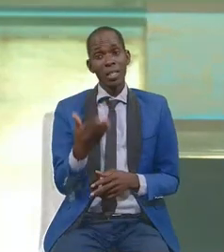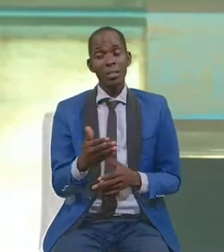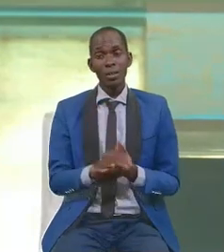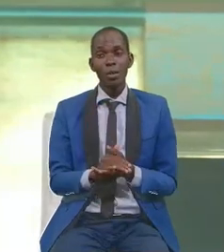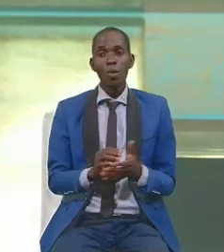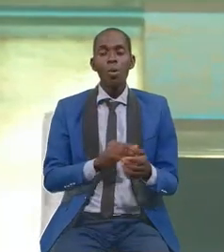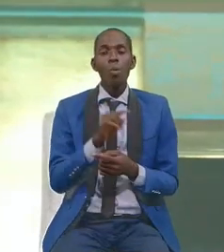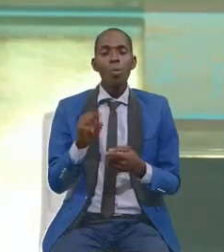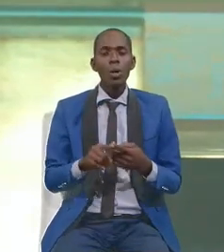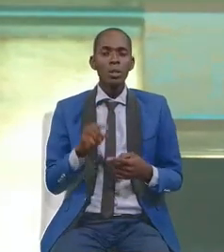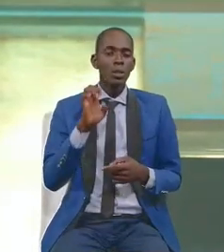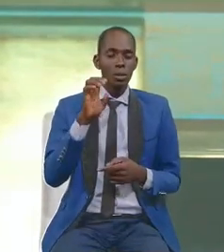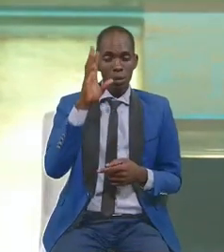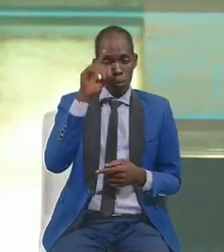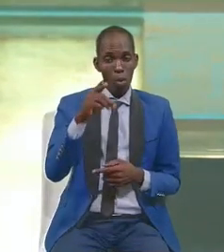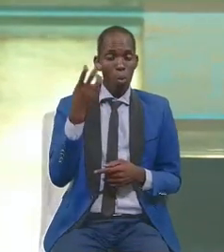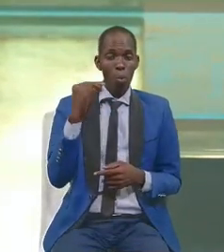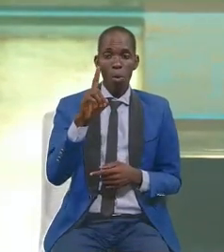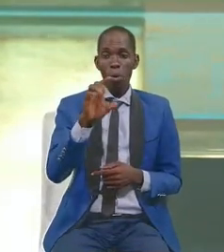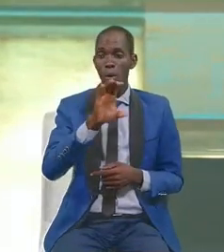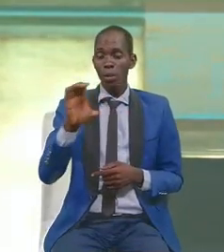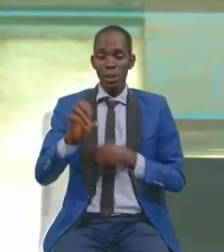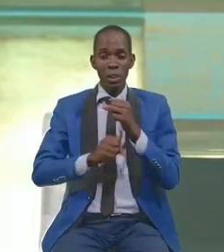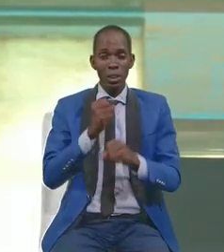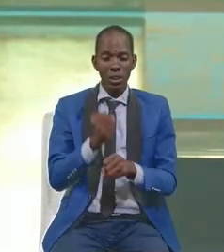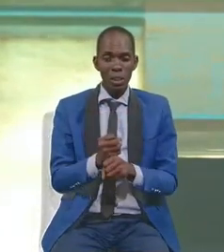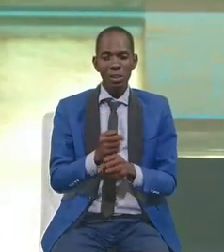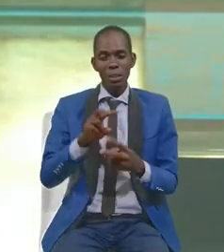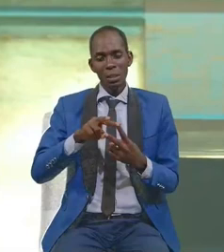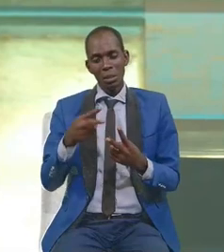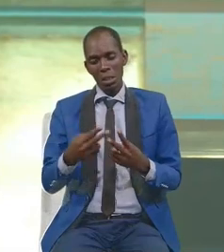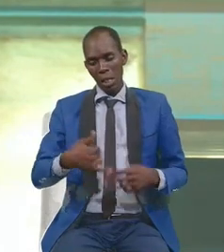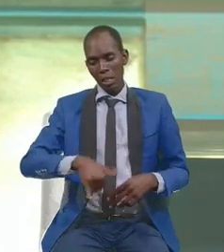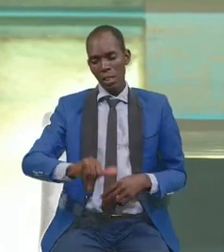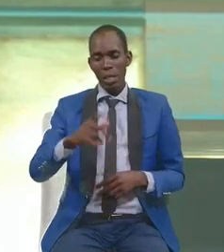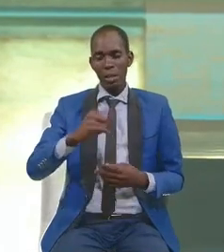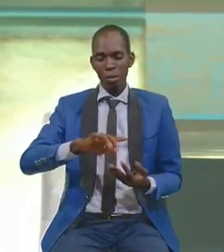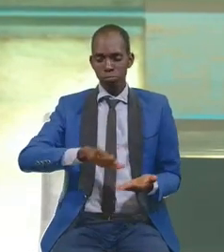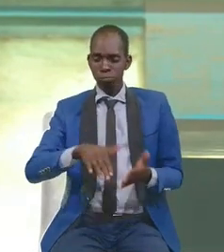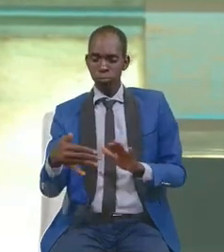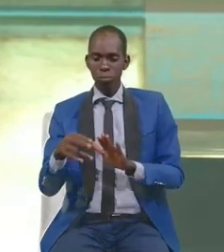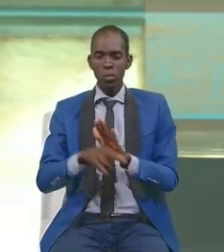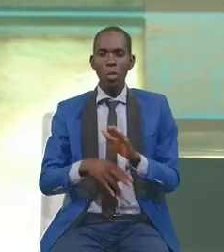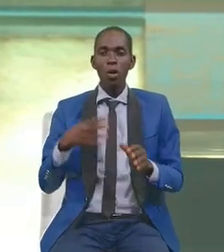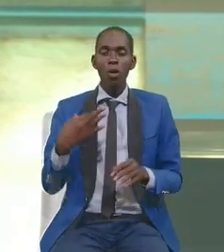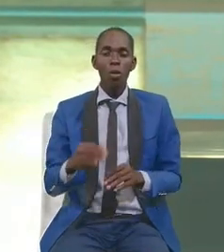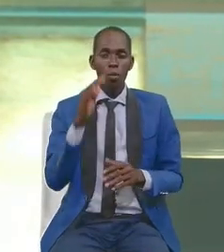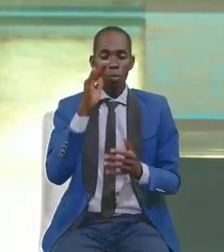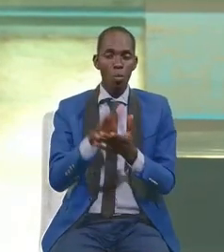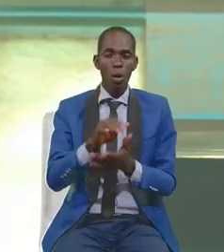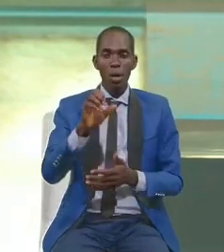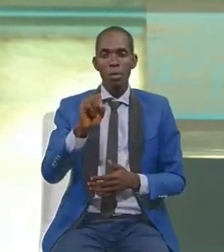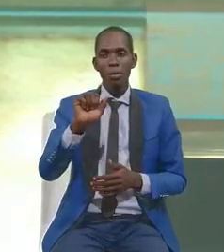Et puisqu'il avait près de 100 ans et que Sarah n'était plus en état d'avoir des enfants, au verset